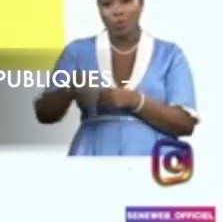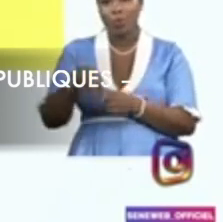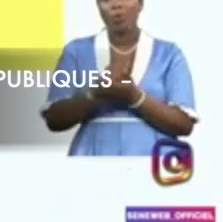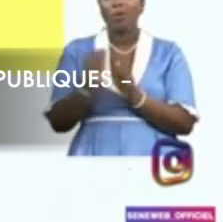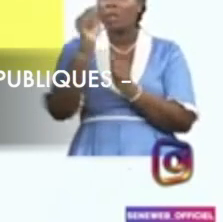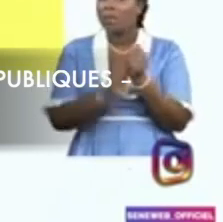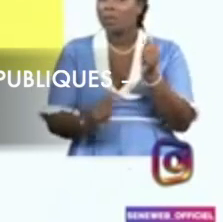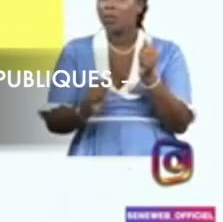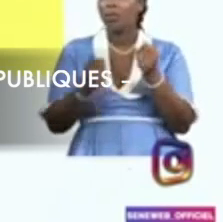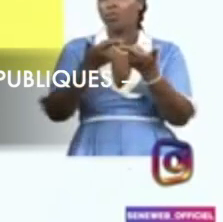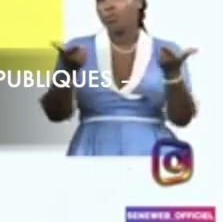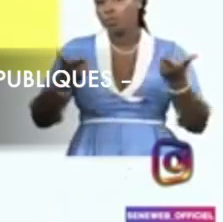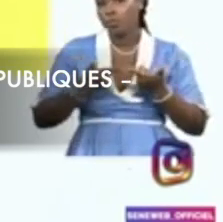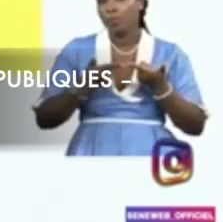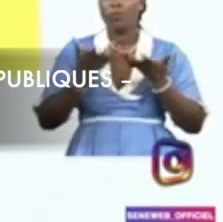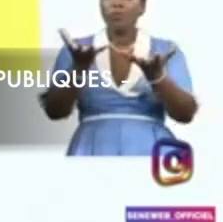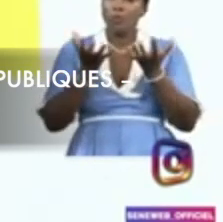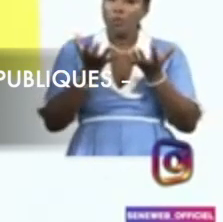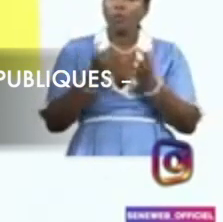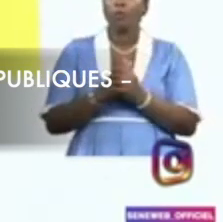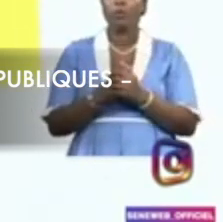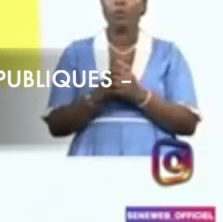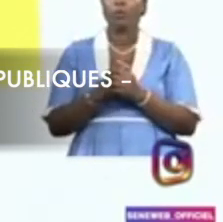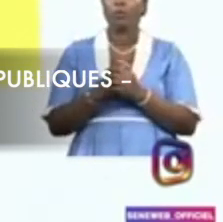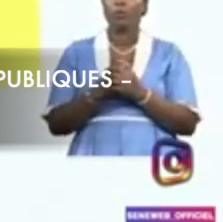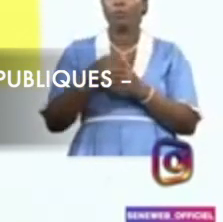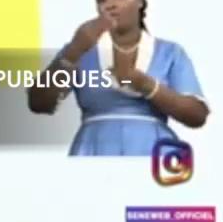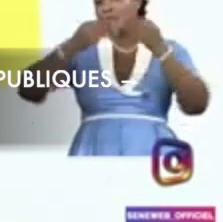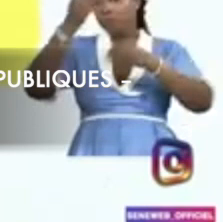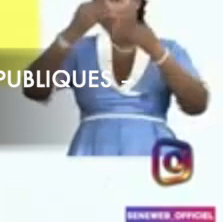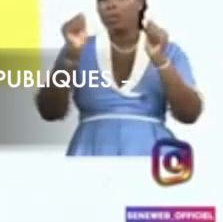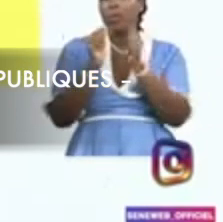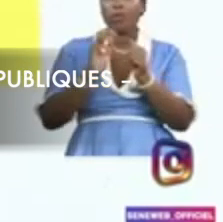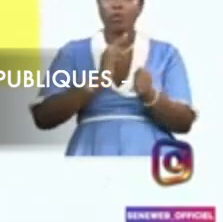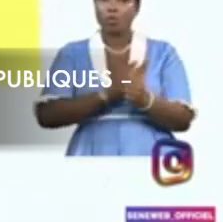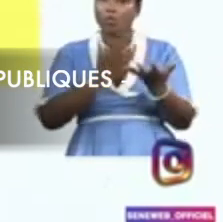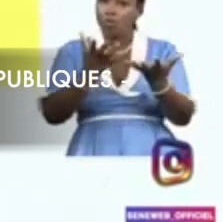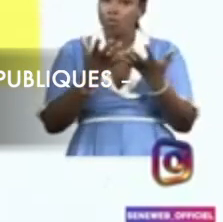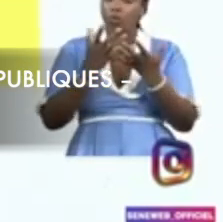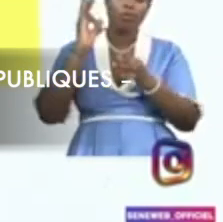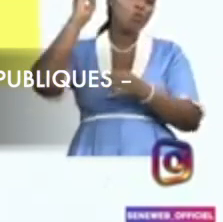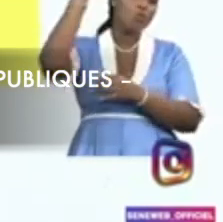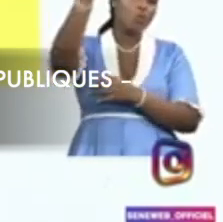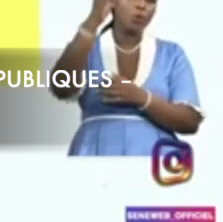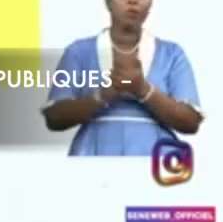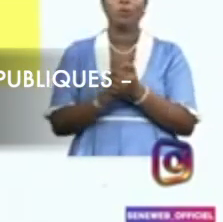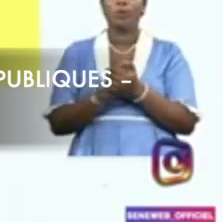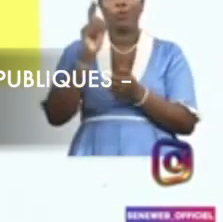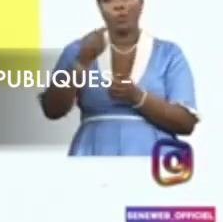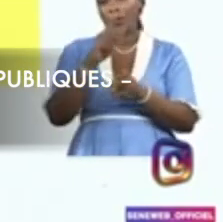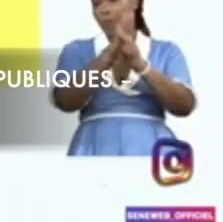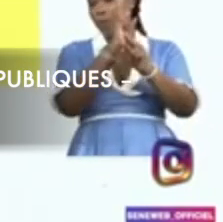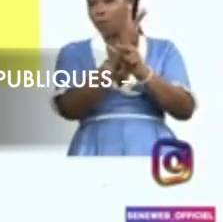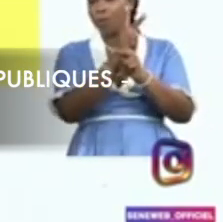ayant côté un amour de peau à clean bob, de faire un de tabac de cuir lingo à souligner le bob bob bob alok. Qui donne le jour, faut nous arrêter ou